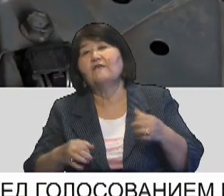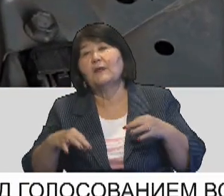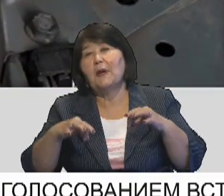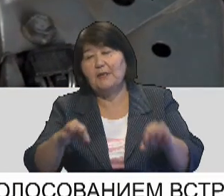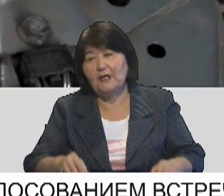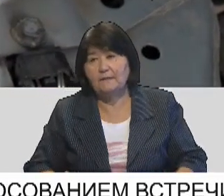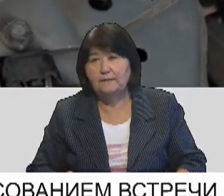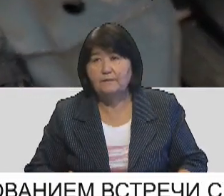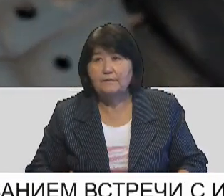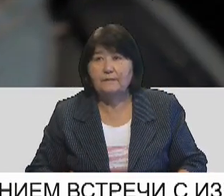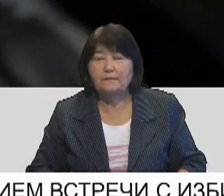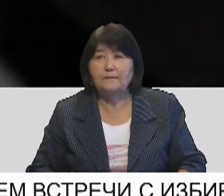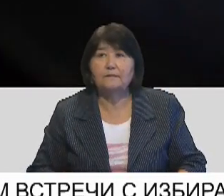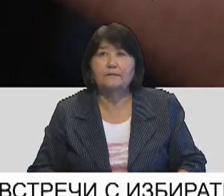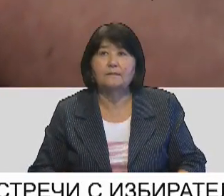автомобиля.